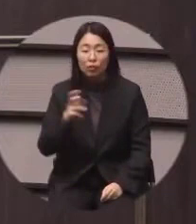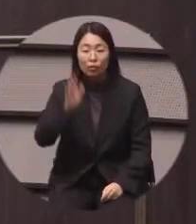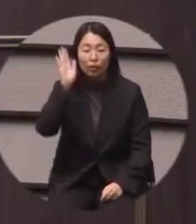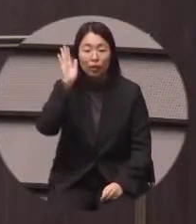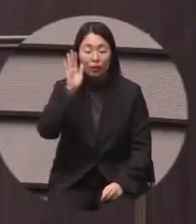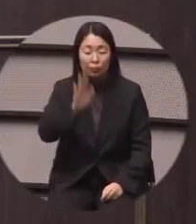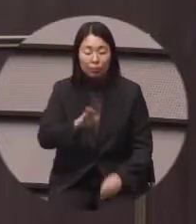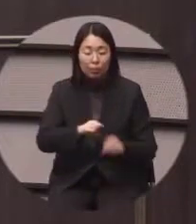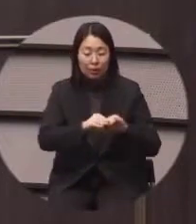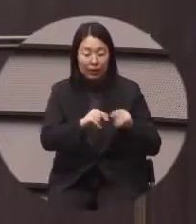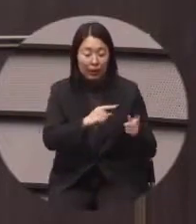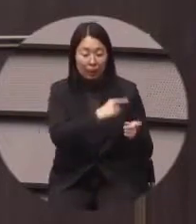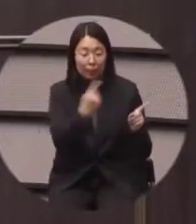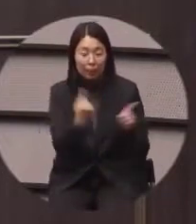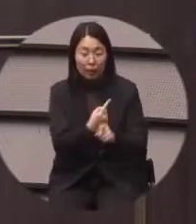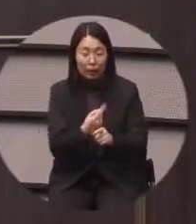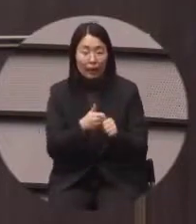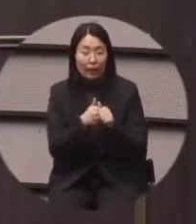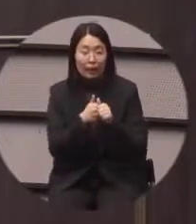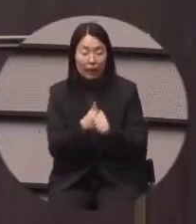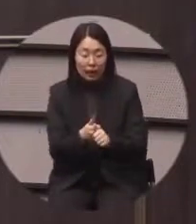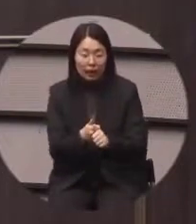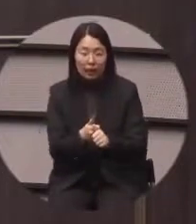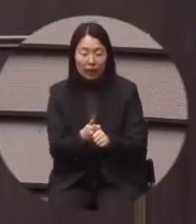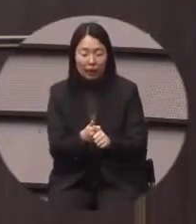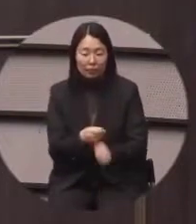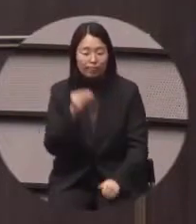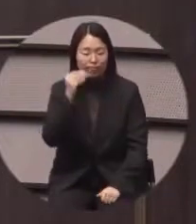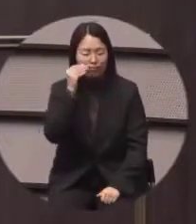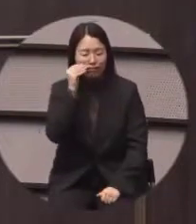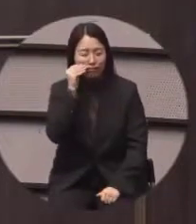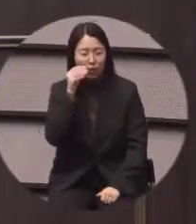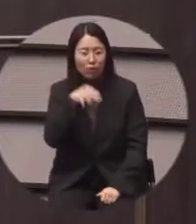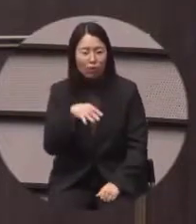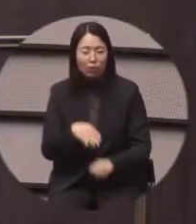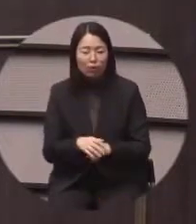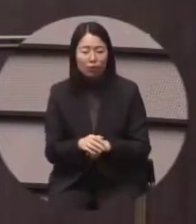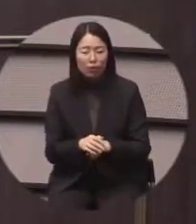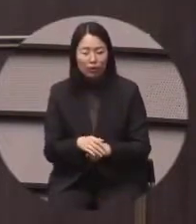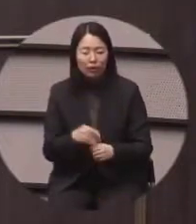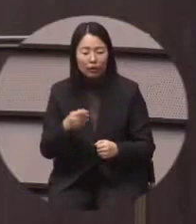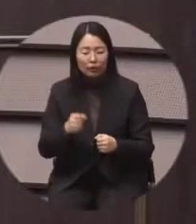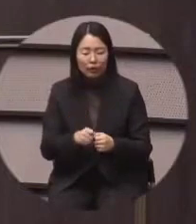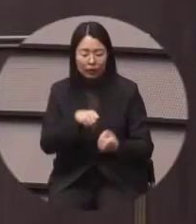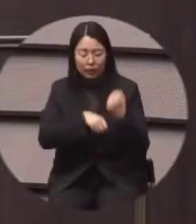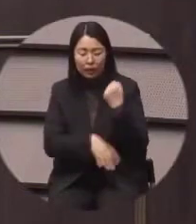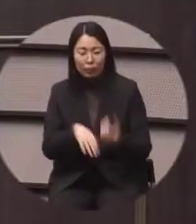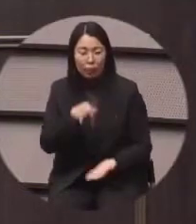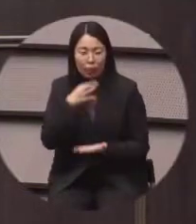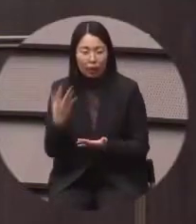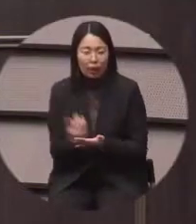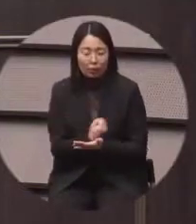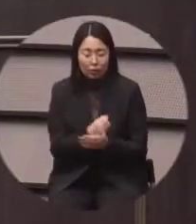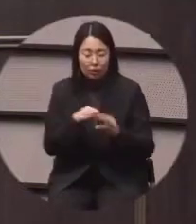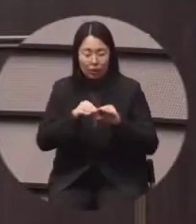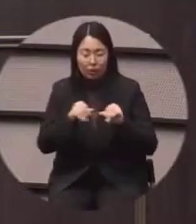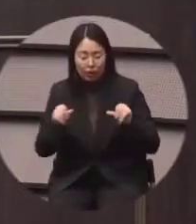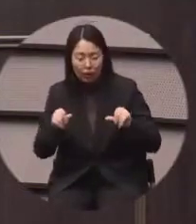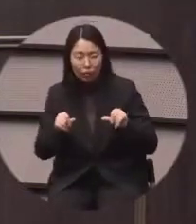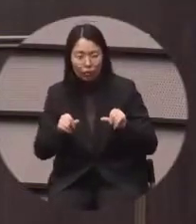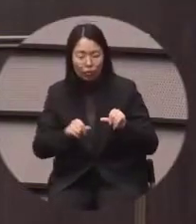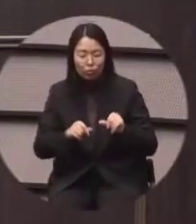지구단위 계획 변경에 따라 기부채납된 태전 5, 6지구 내 기부채납 토지도 현재 어떤 종류의 시설이